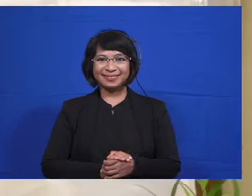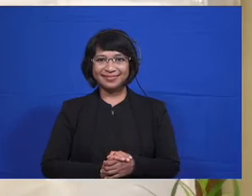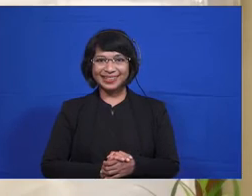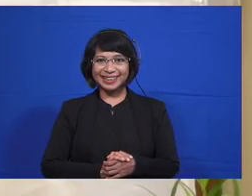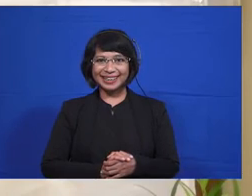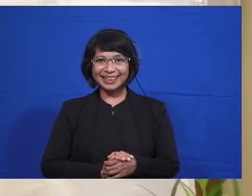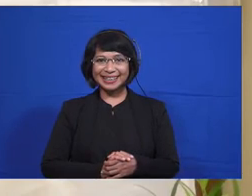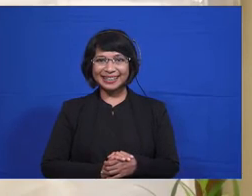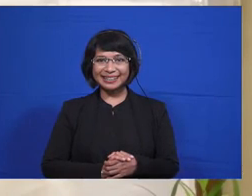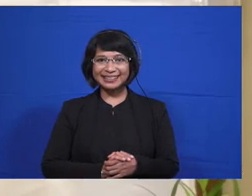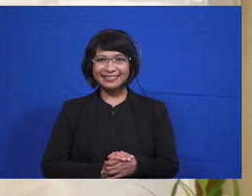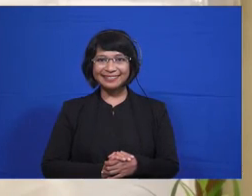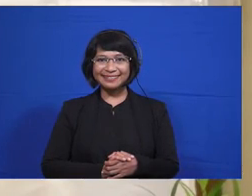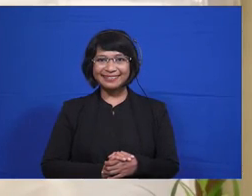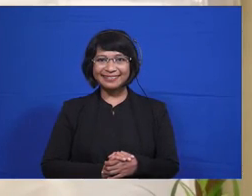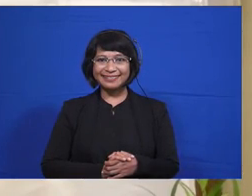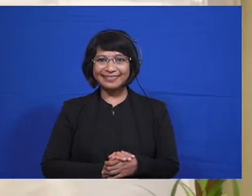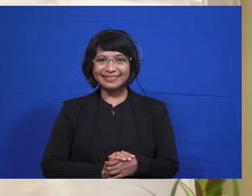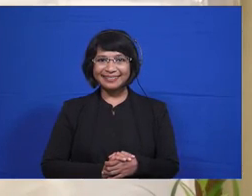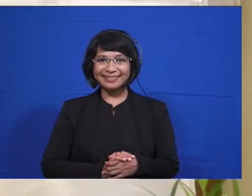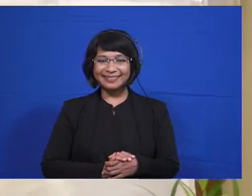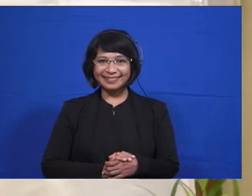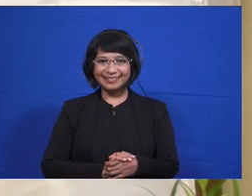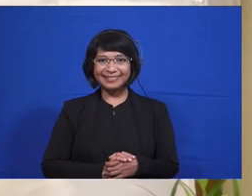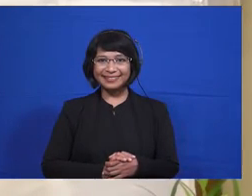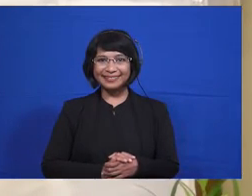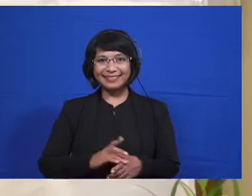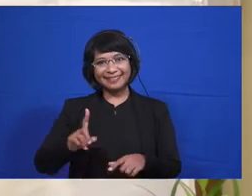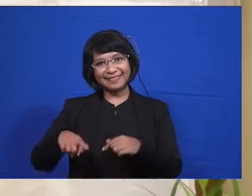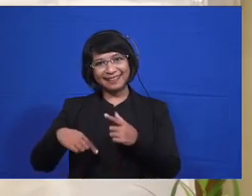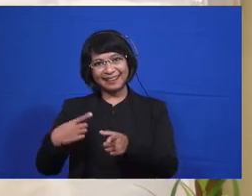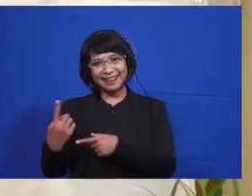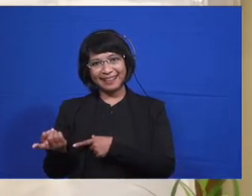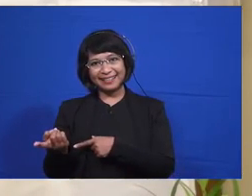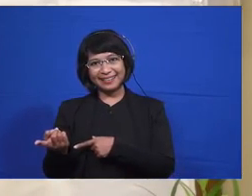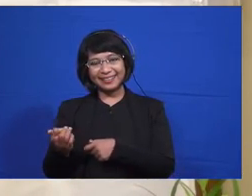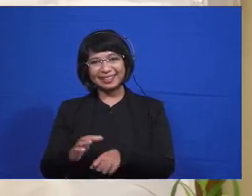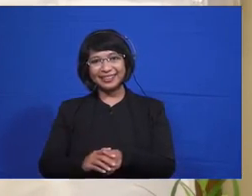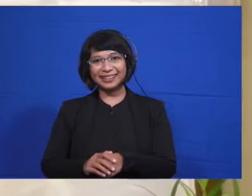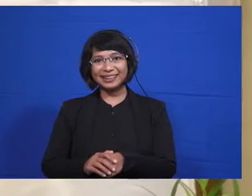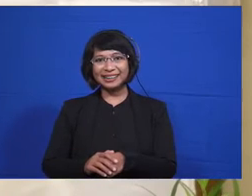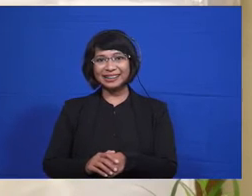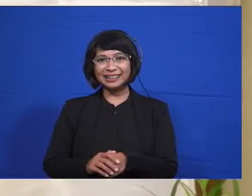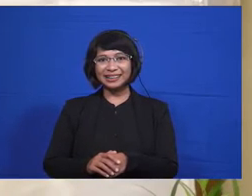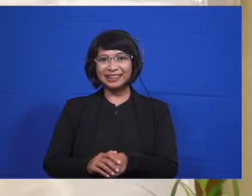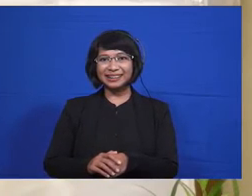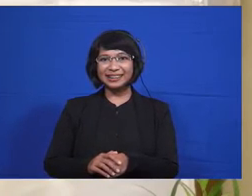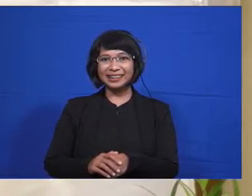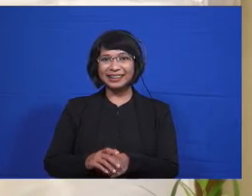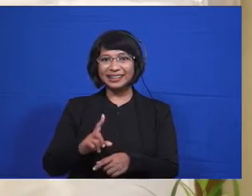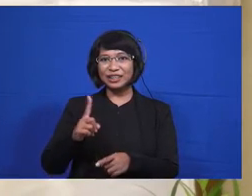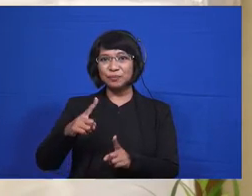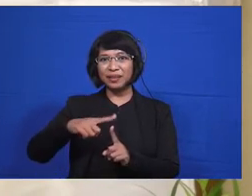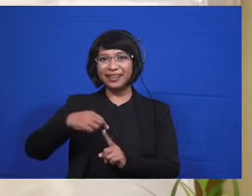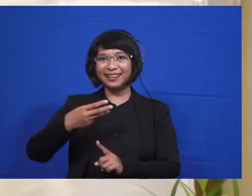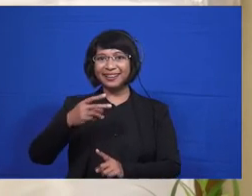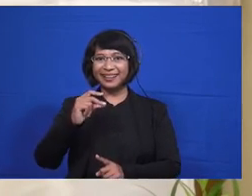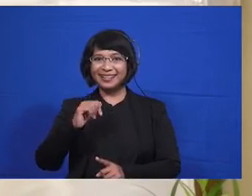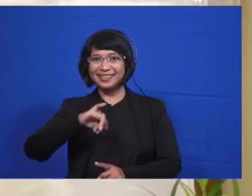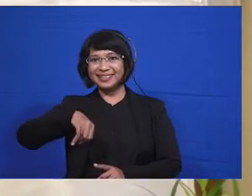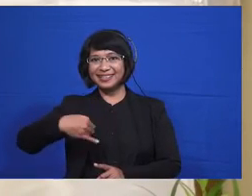dari Kalimantan, dari Sumatera. Nanti minta terjemahannya kepada Romo Handi Dalang